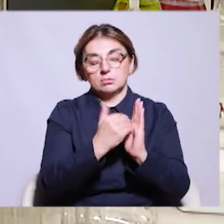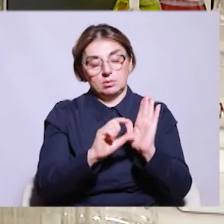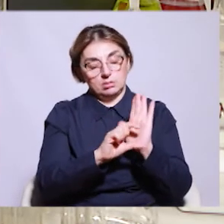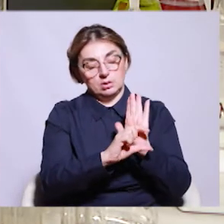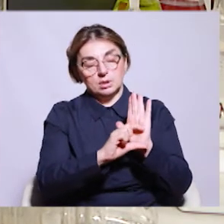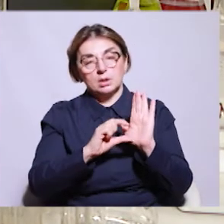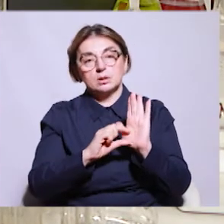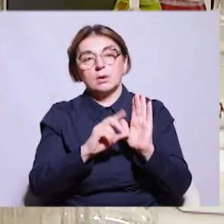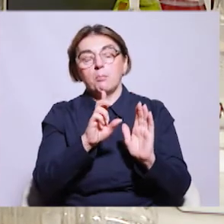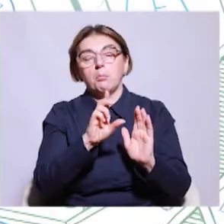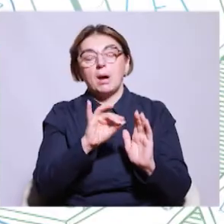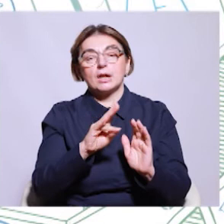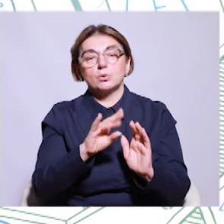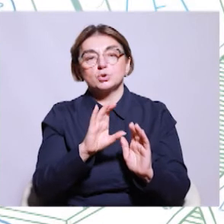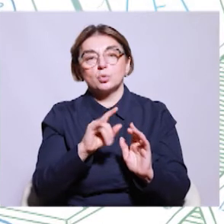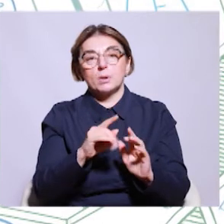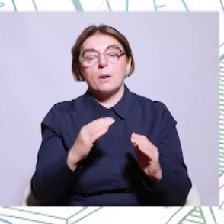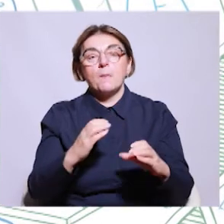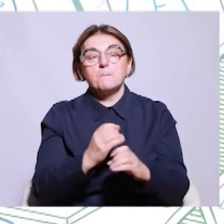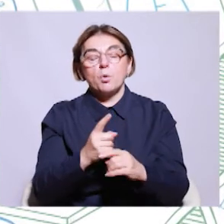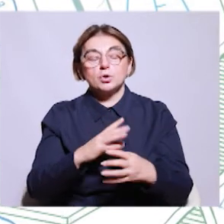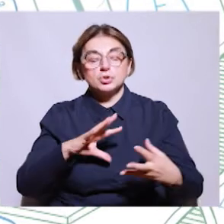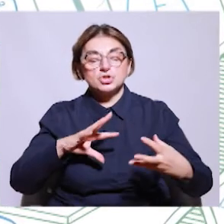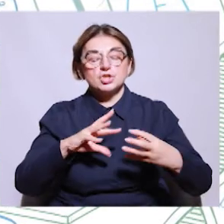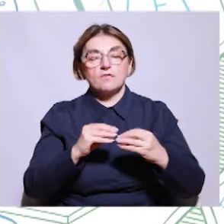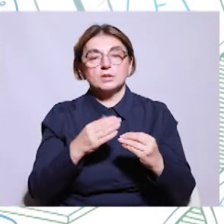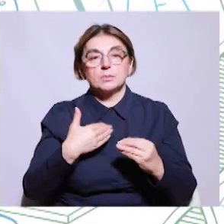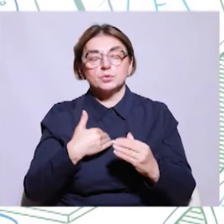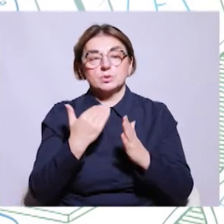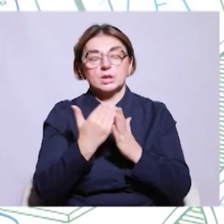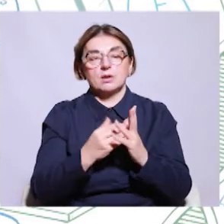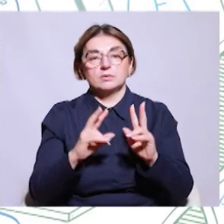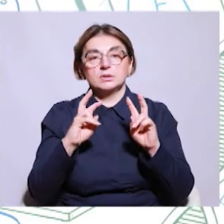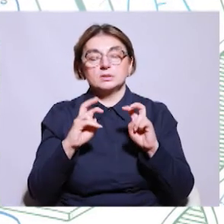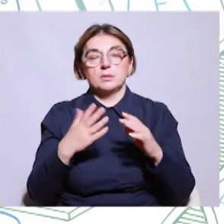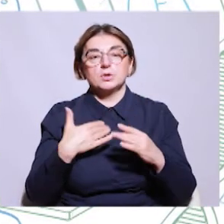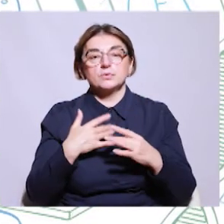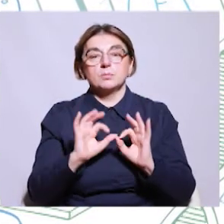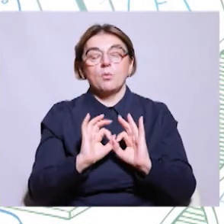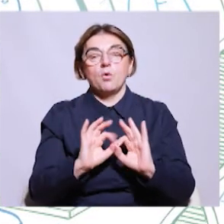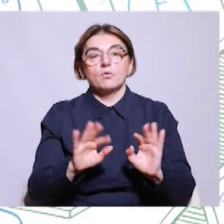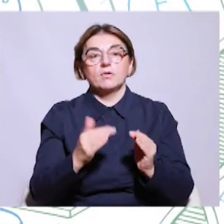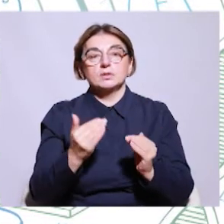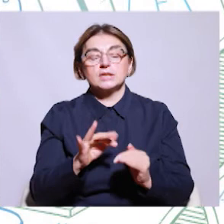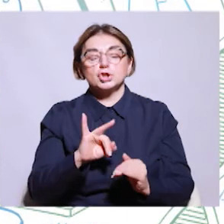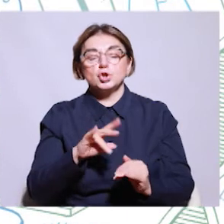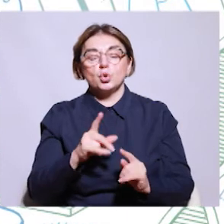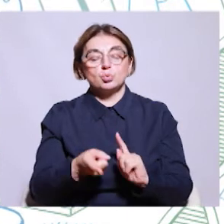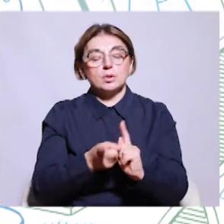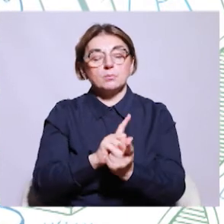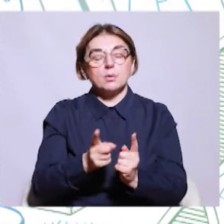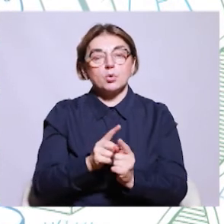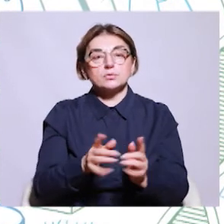დალექილ ბარიუმის სულფატს. მოკლედ რომ შევაჯამოთ ჩვენი გაკვეთილის თემა, ჩვენ დღეს განვიხილეთ იონური